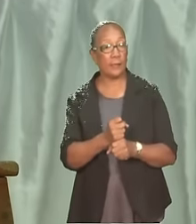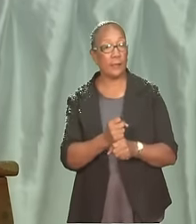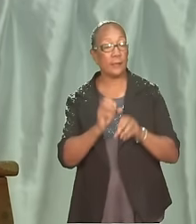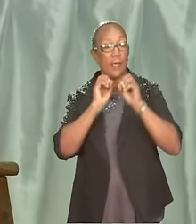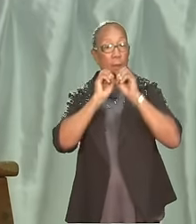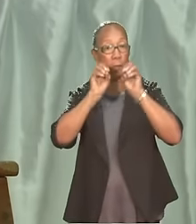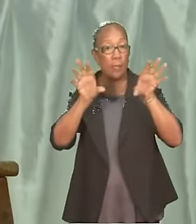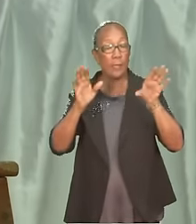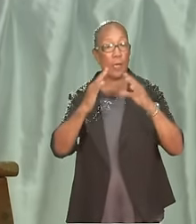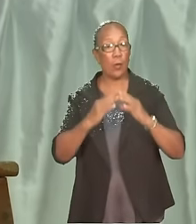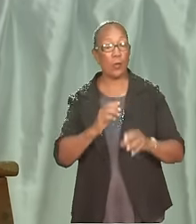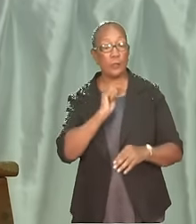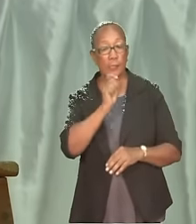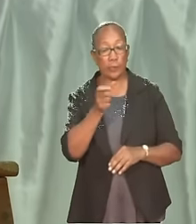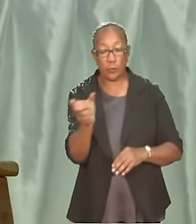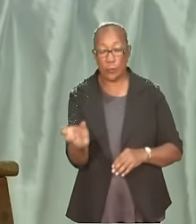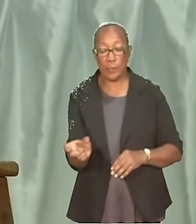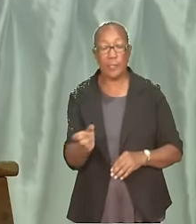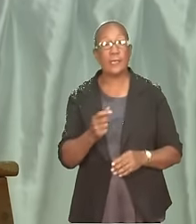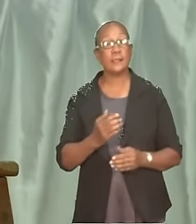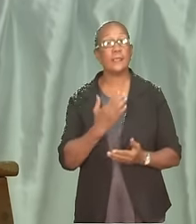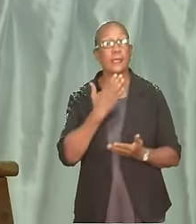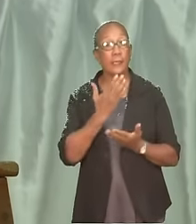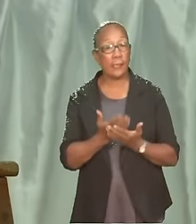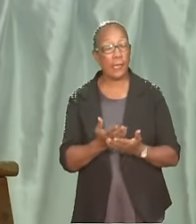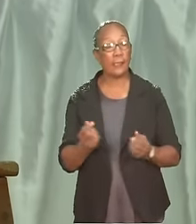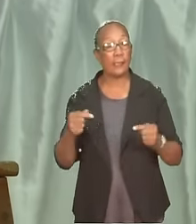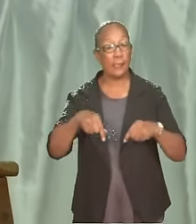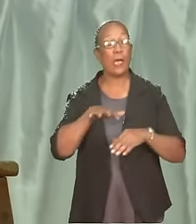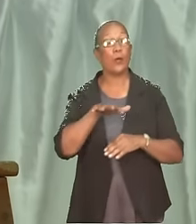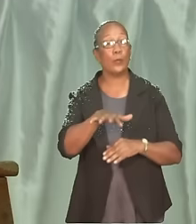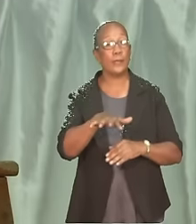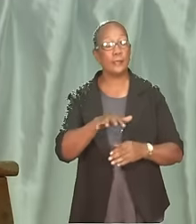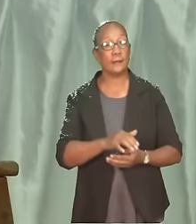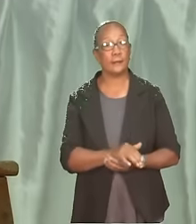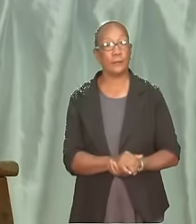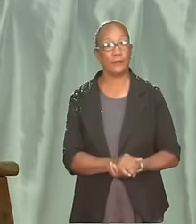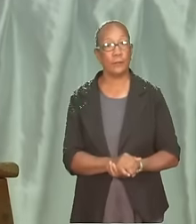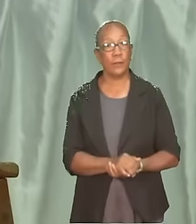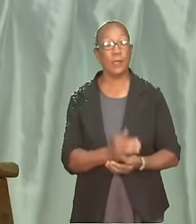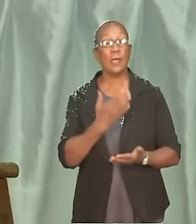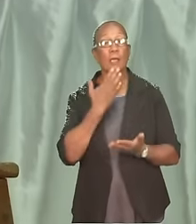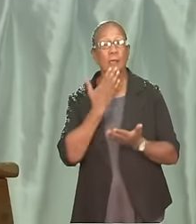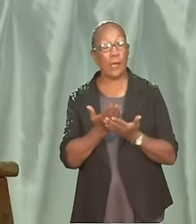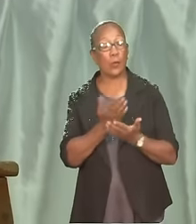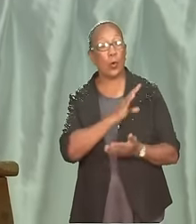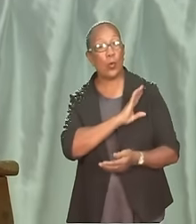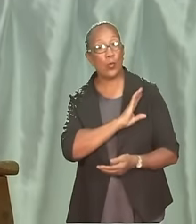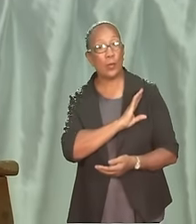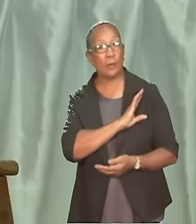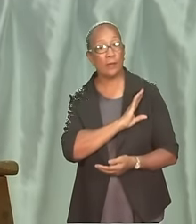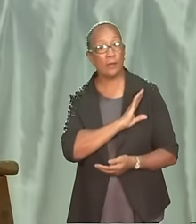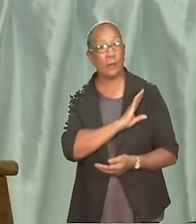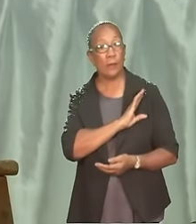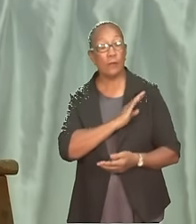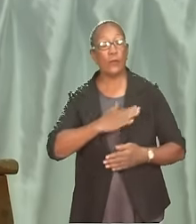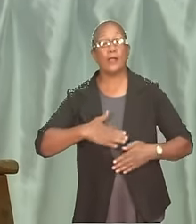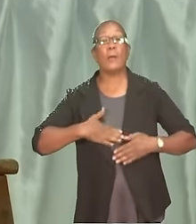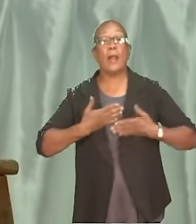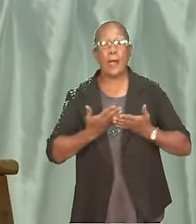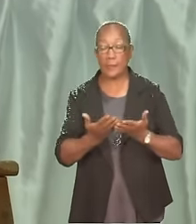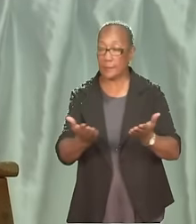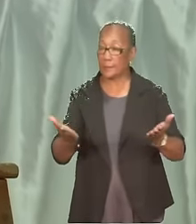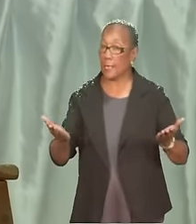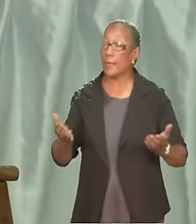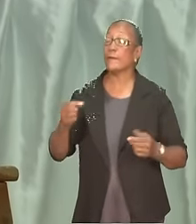mediahuizen, de journalisten, mijn dank daarvoor. Ik dank u ook voor de belangstelling